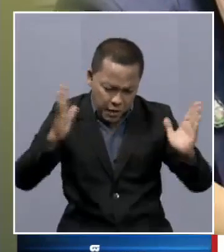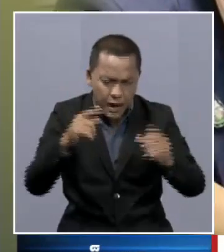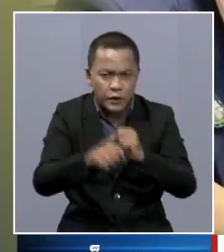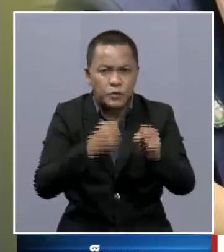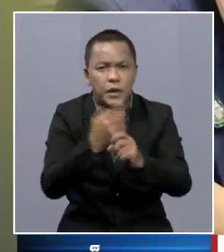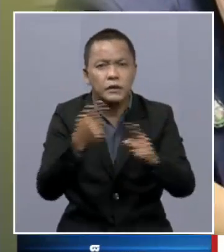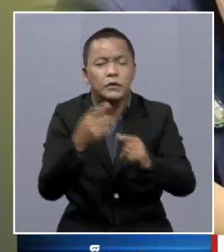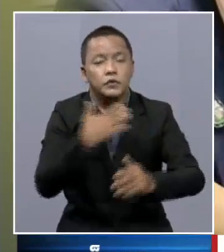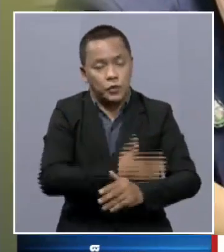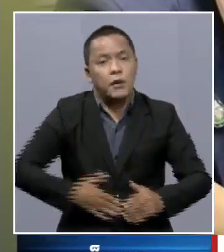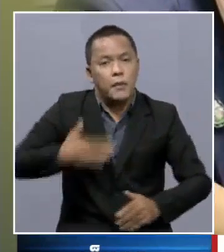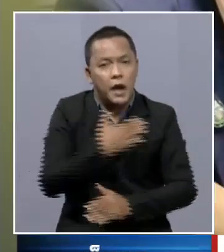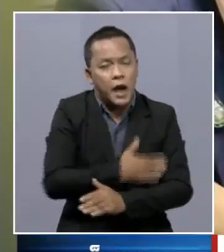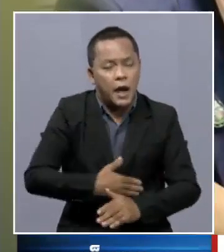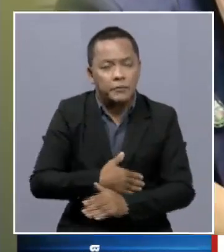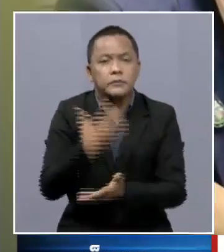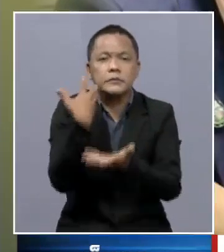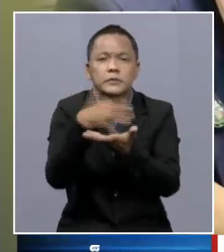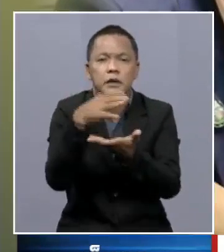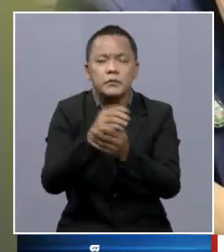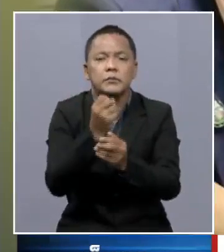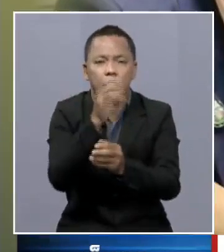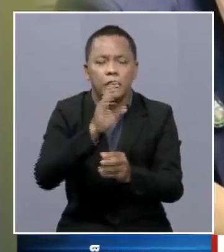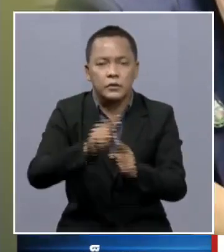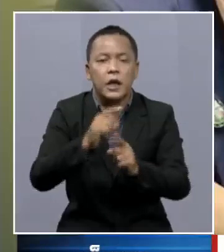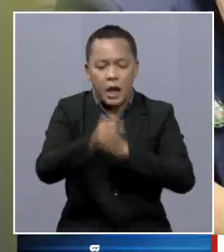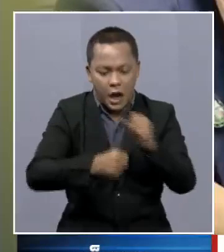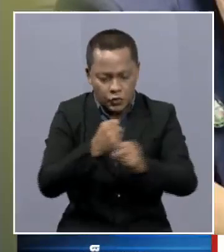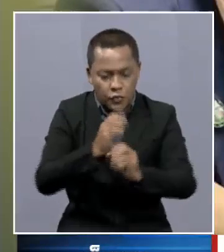แ้แต่เรื่องของสุขภาพคุณนพิ์สา hundred